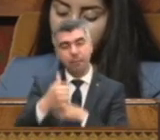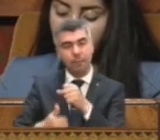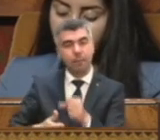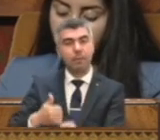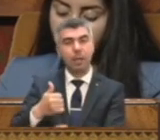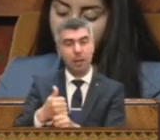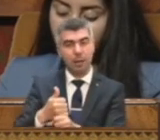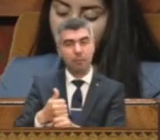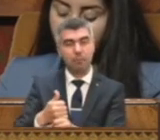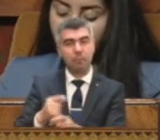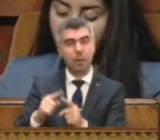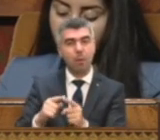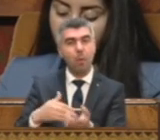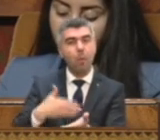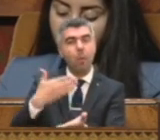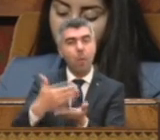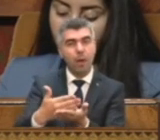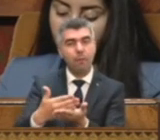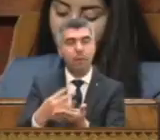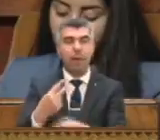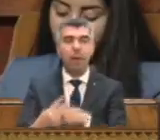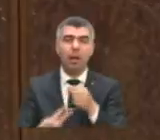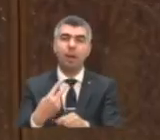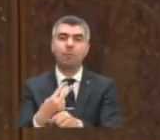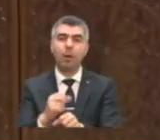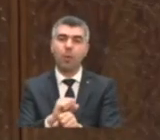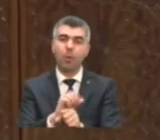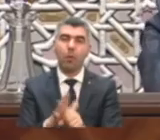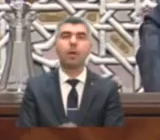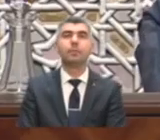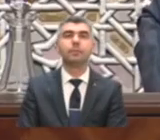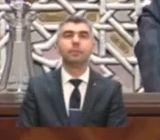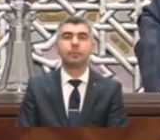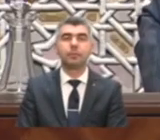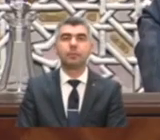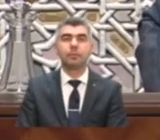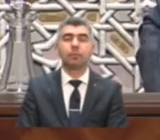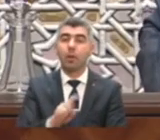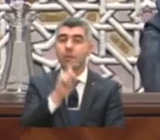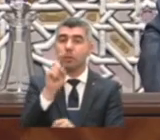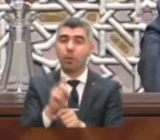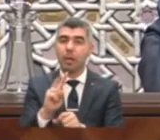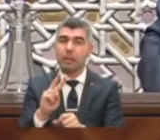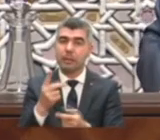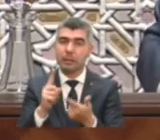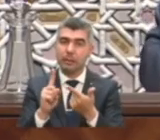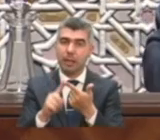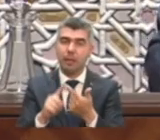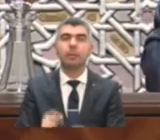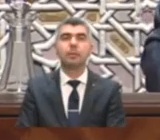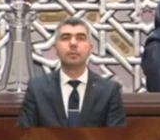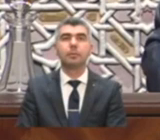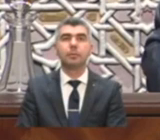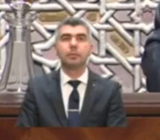سيما بعد توقفها اضطراريا لمدة سنتين. شكرا. سؤال موالي للسيدات والسادة النواب